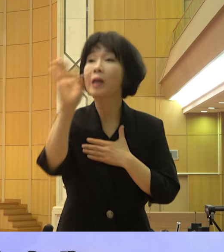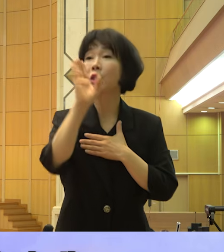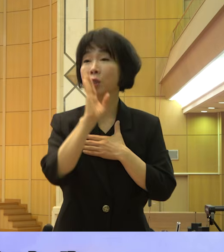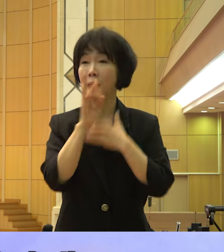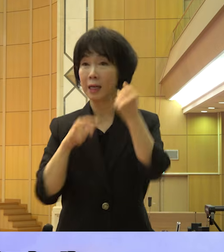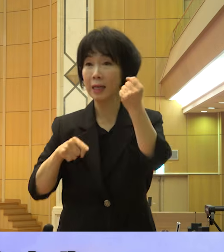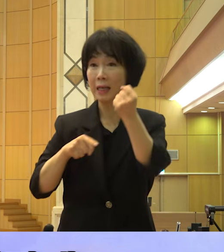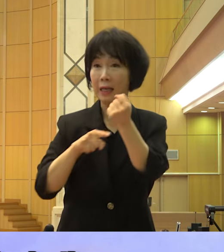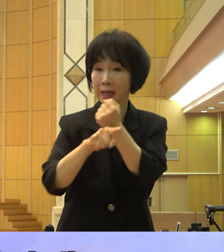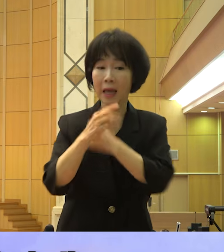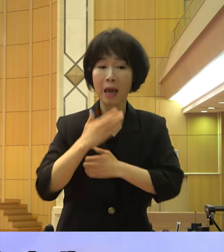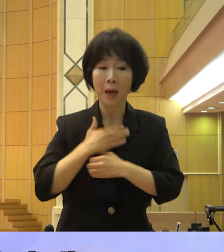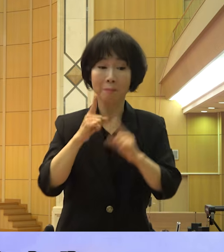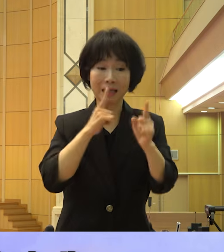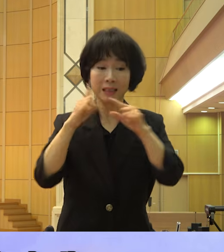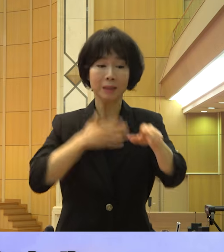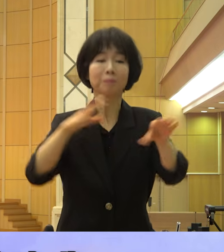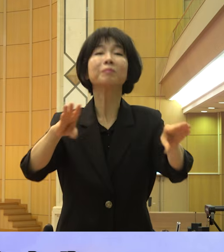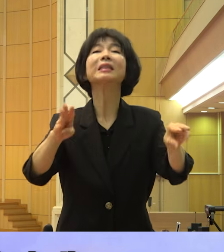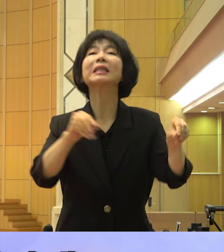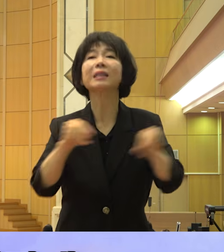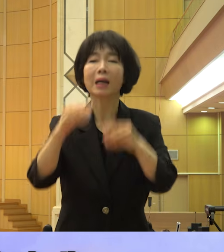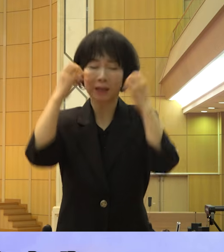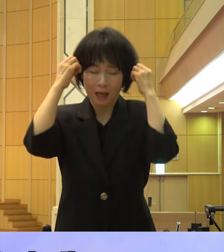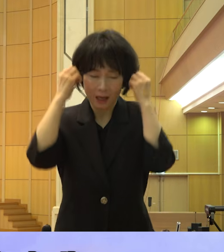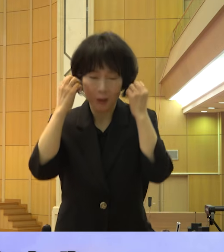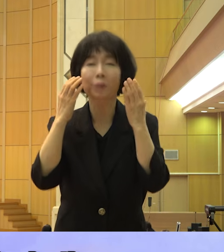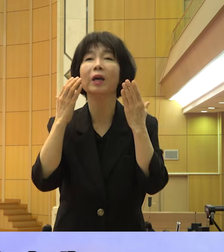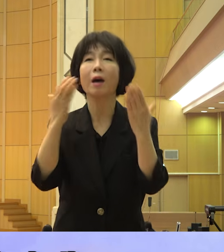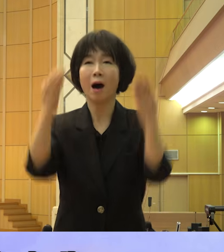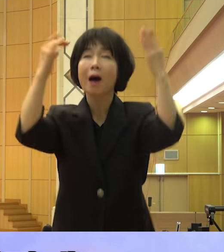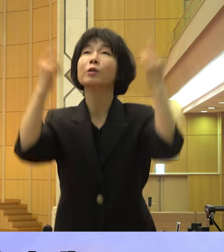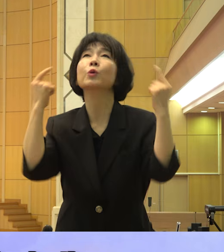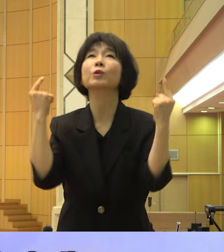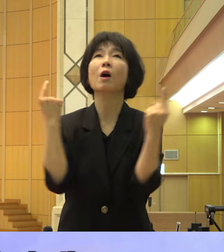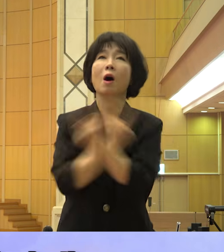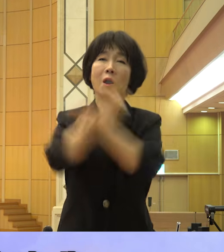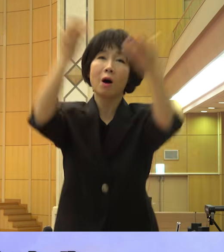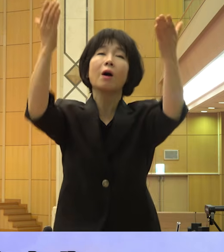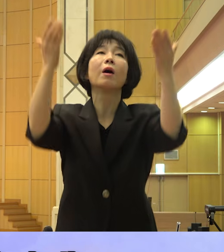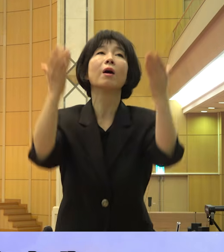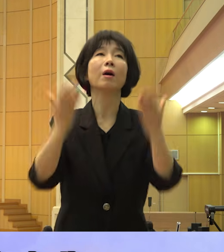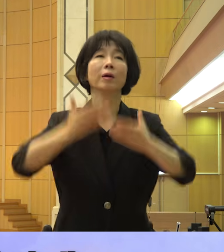하소서. 진리의 말씀 이 땅 새롭게